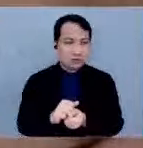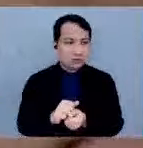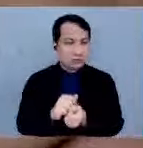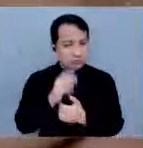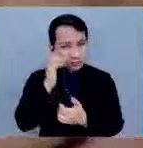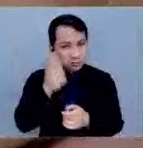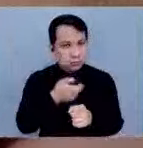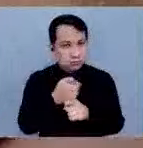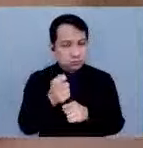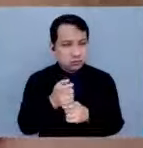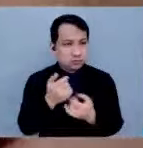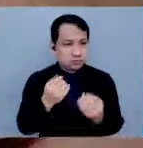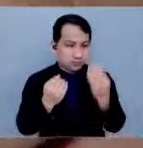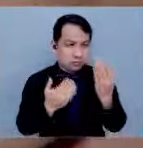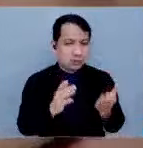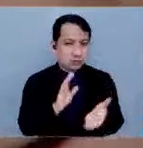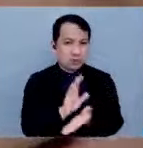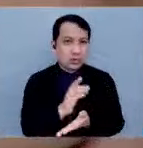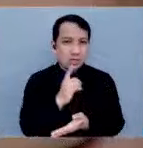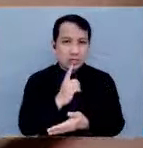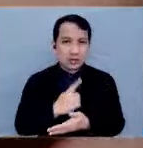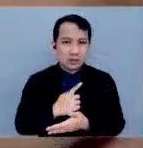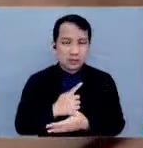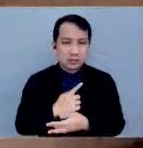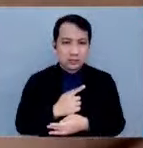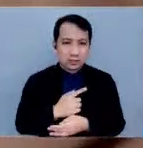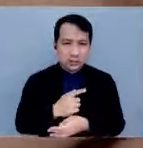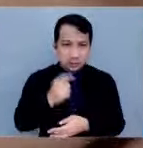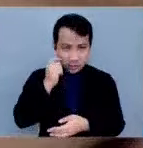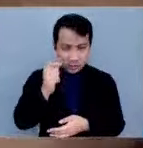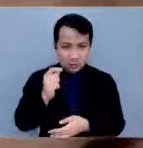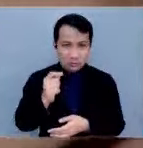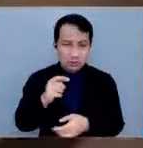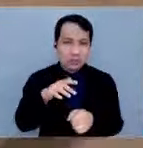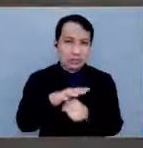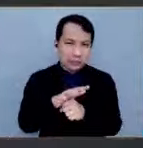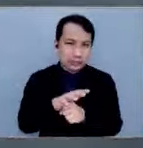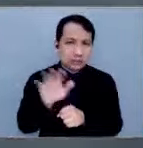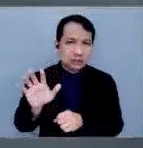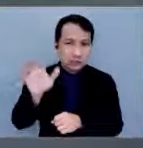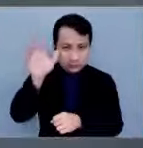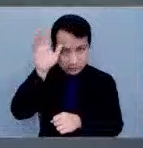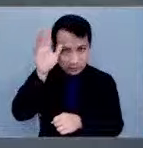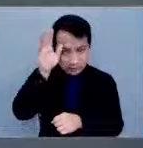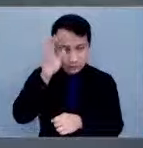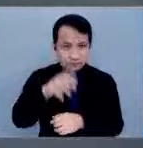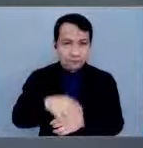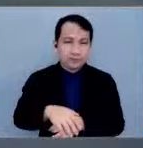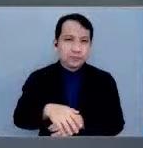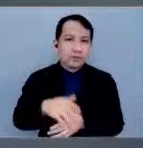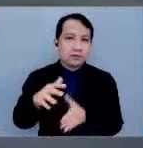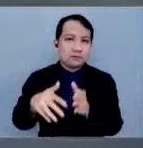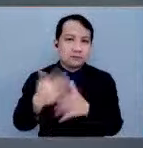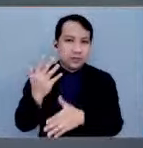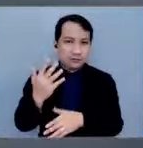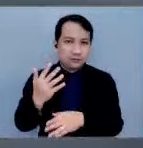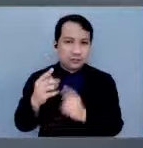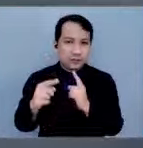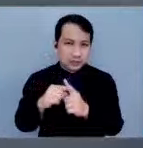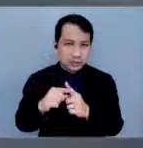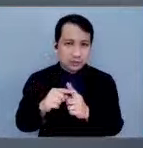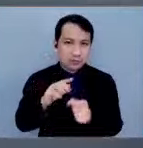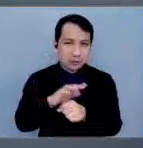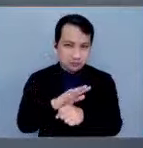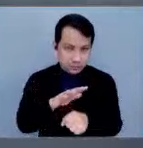Dito na rin daw tuluyang isinumbong ni Tricia ang kahalayan ng tatay niya. 5 beses na umano nangyari ang